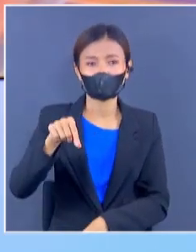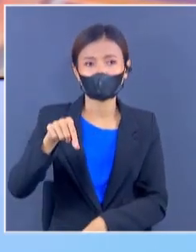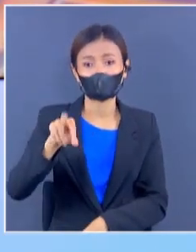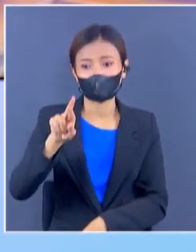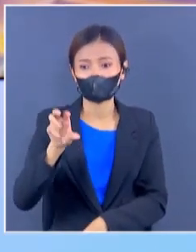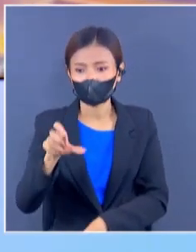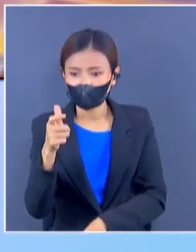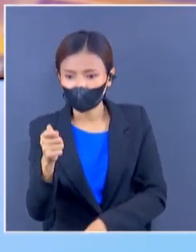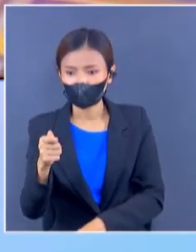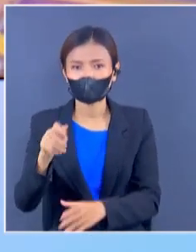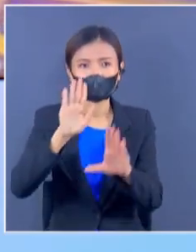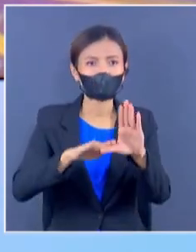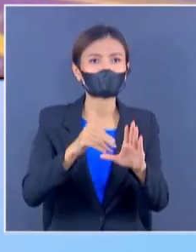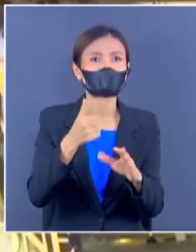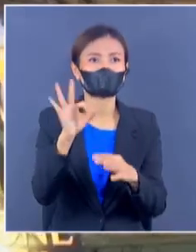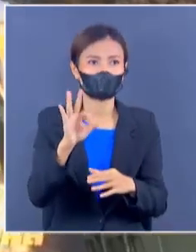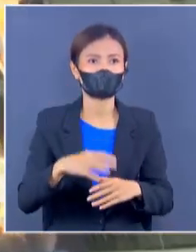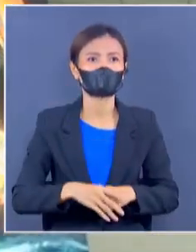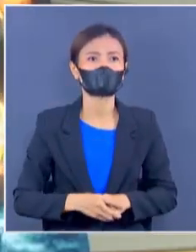สิทธิ์แบบไม่มีค่าใช้จ่ายเลยค่ะ